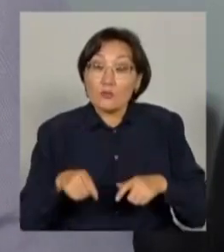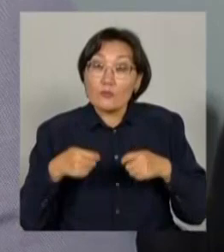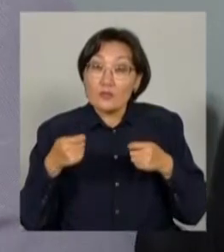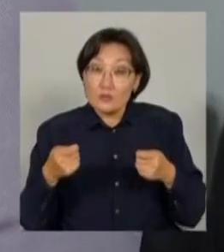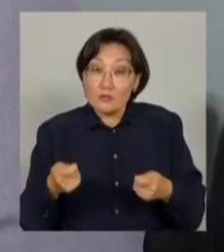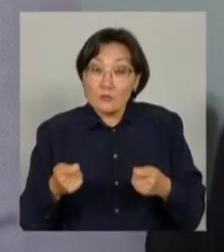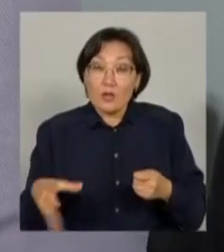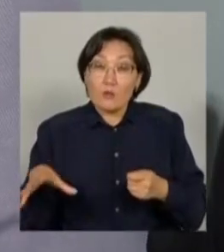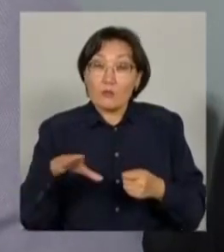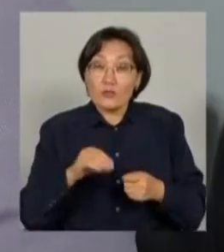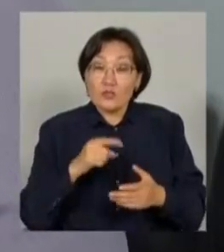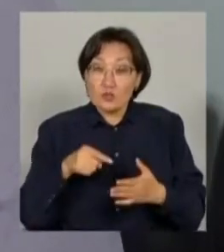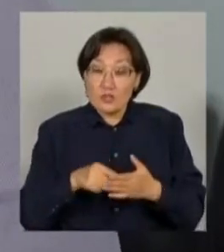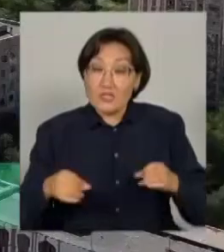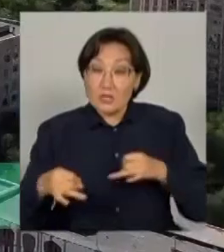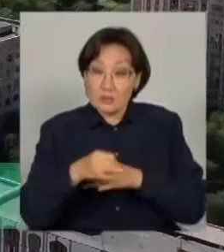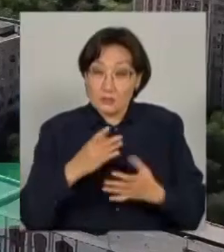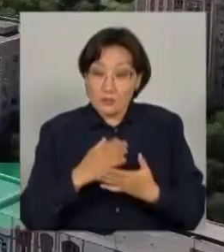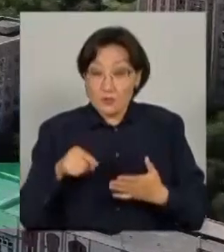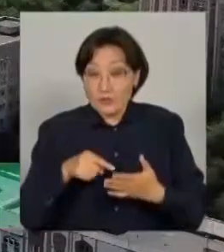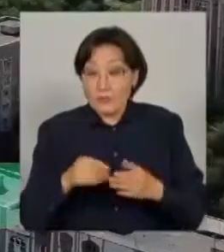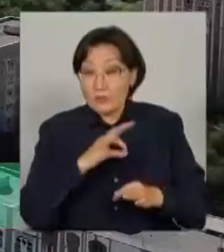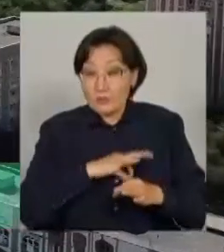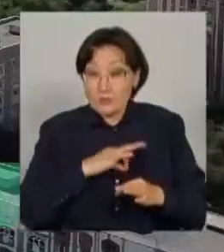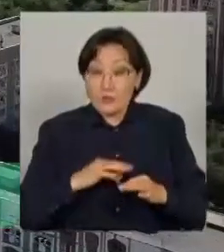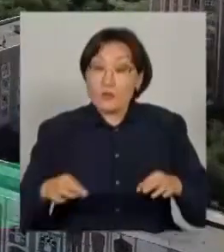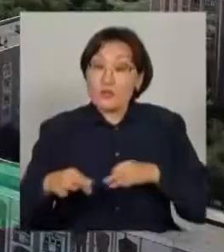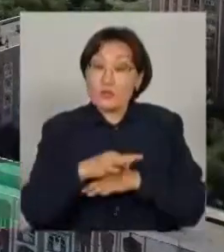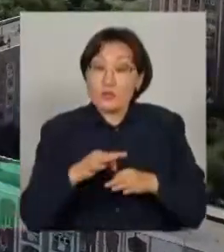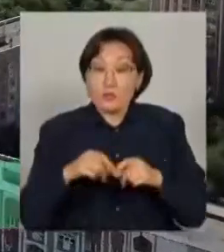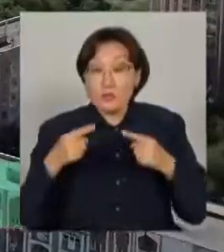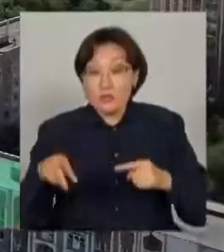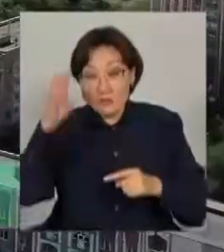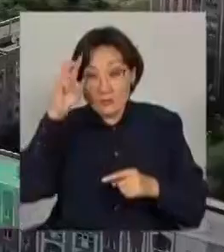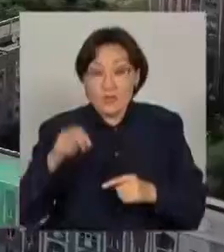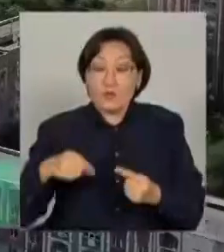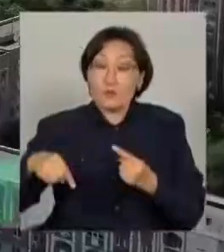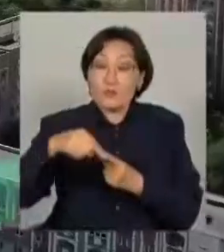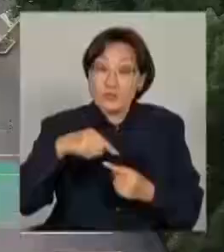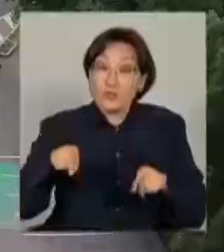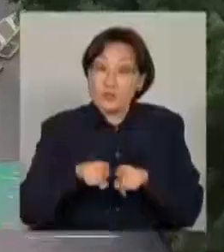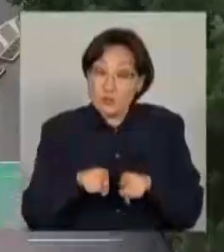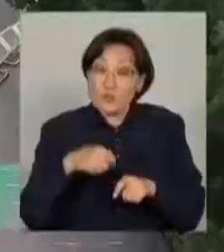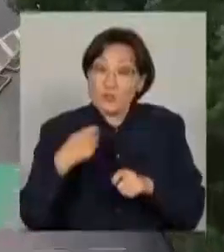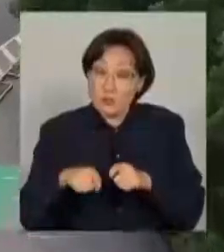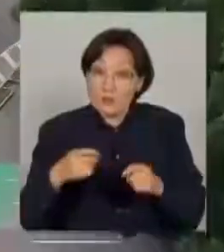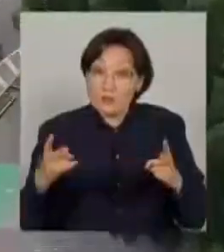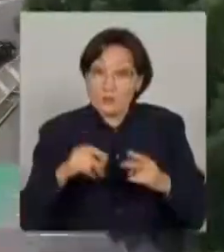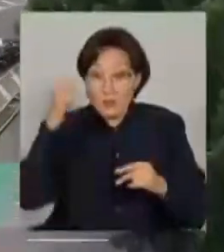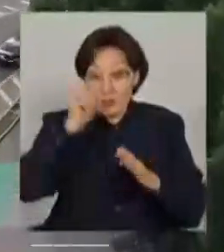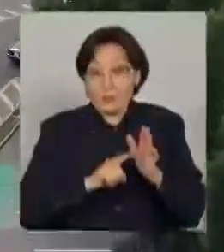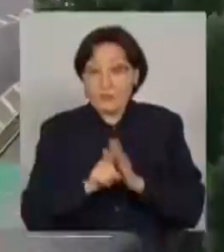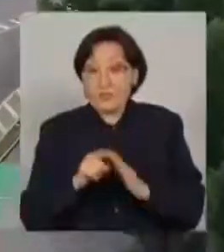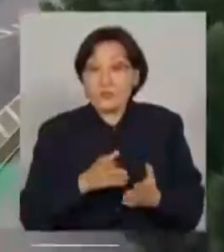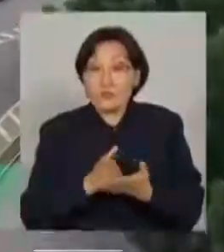үшін барлық сол сұрақтар талқыланады. Қаладағы тиімді бастамаларға өзге елдердің іскерлері де көз қырын салса керек. Жыл басынан